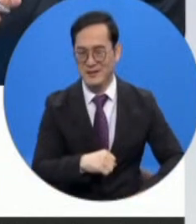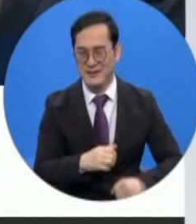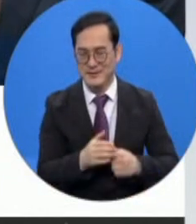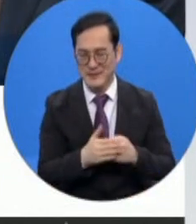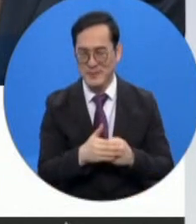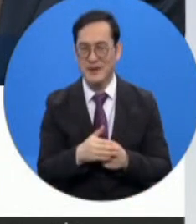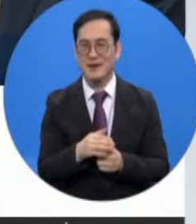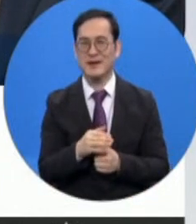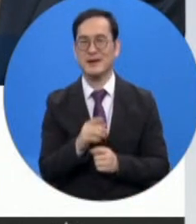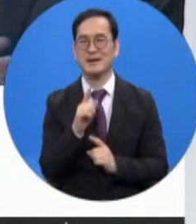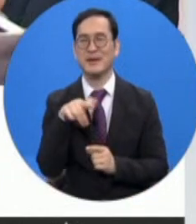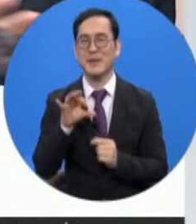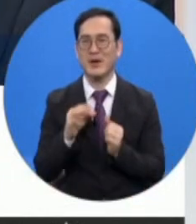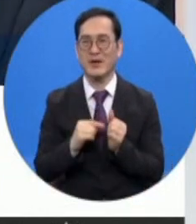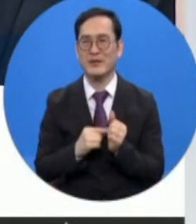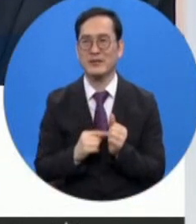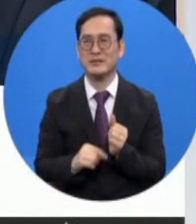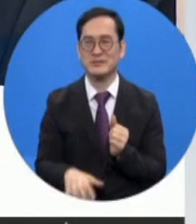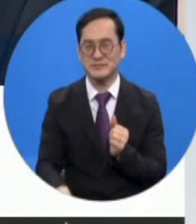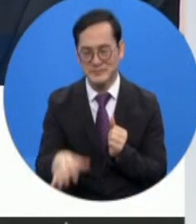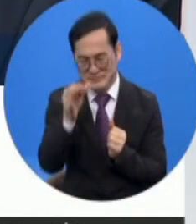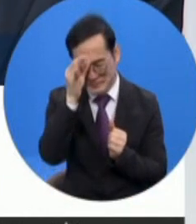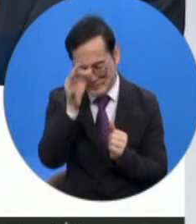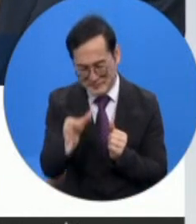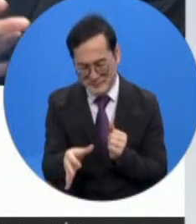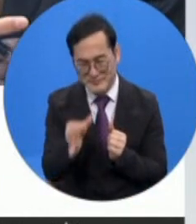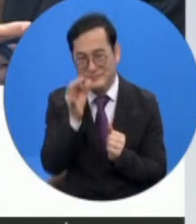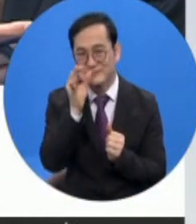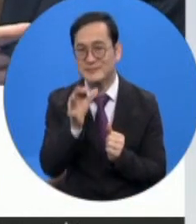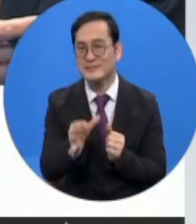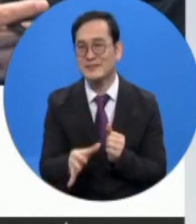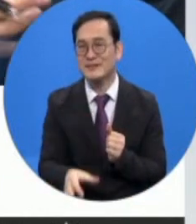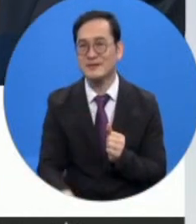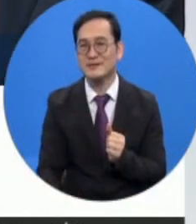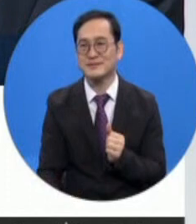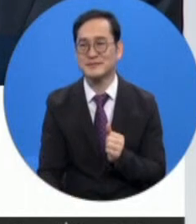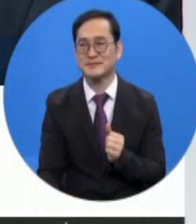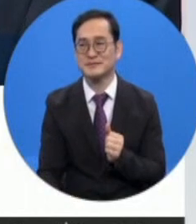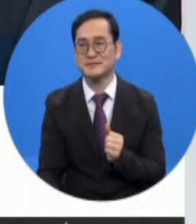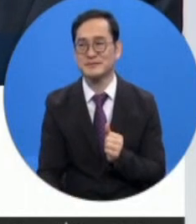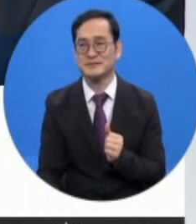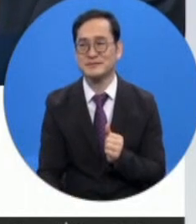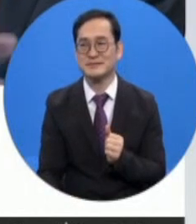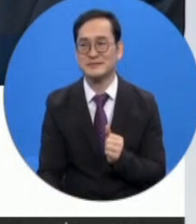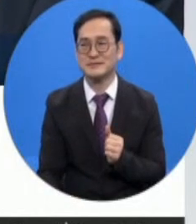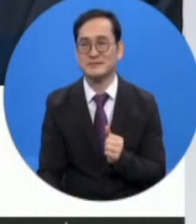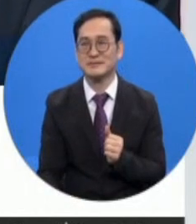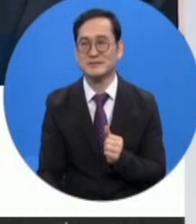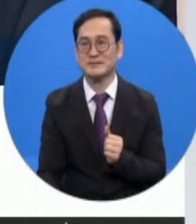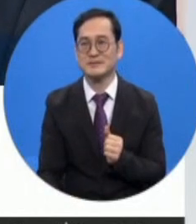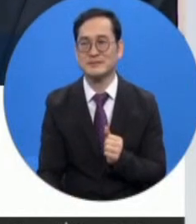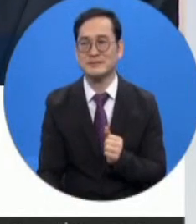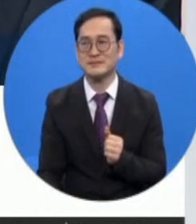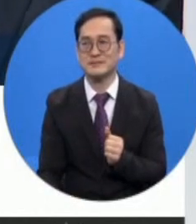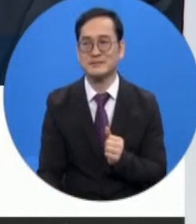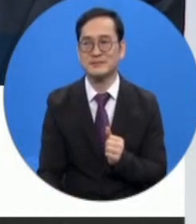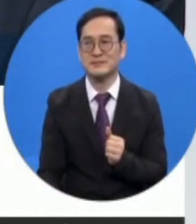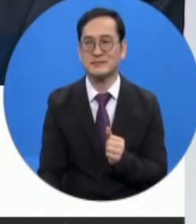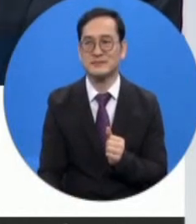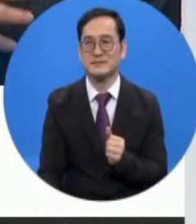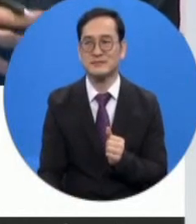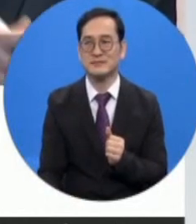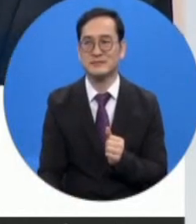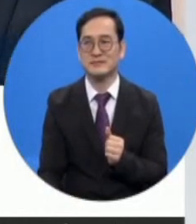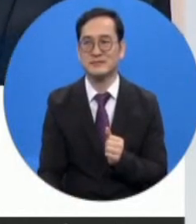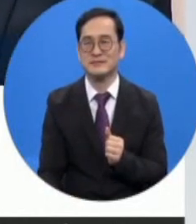속죄의 시간을 갖겠다고 했는데 그런 게 다 무의미해지는 거죠. 그야말로 잠깐 이 시간을 그냥 피하려고 회피하려고 했구나라고 해서 오히려 더